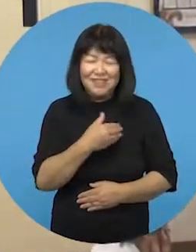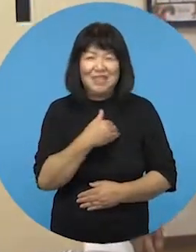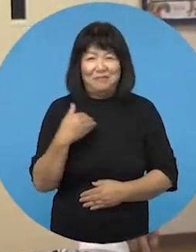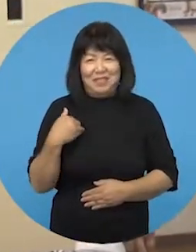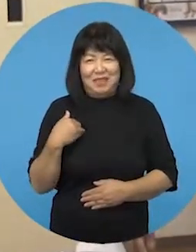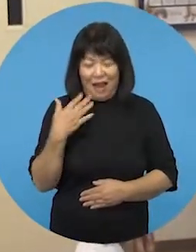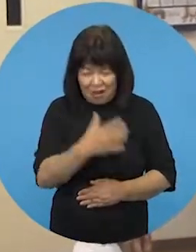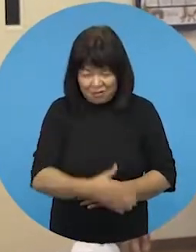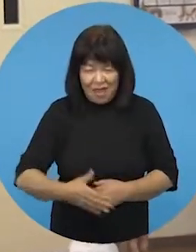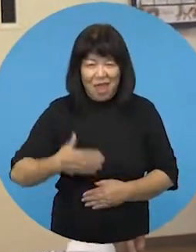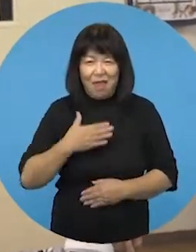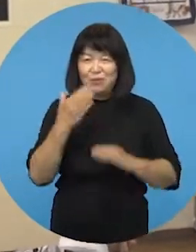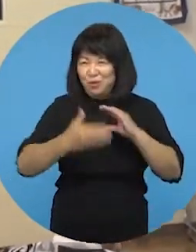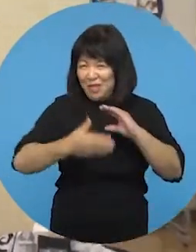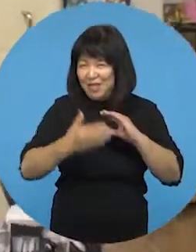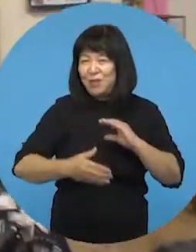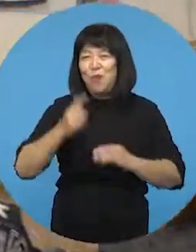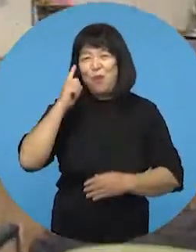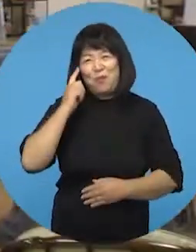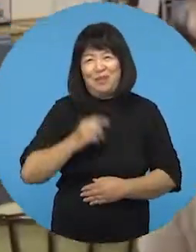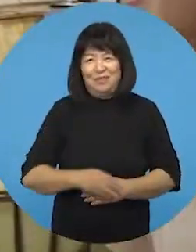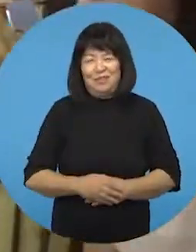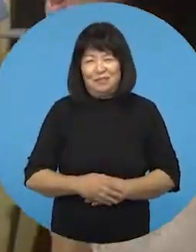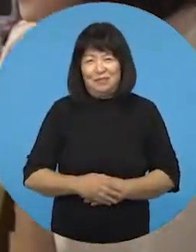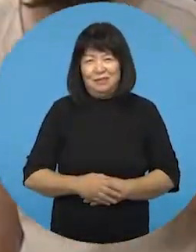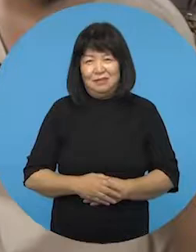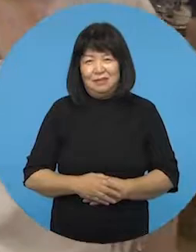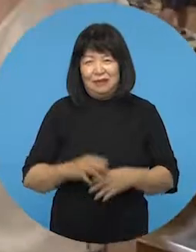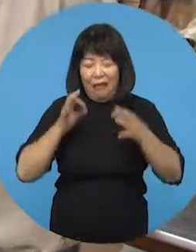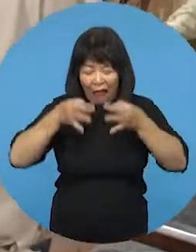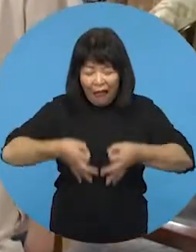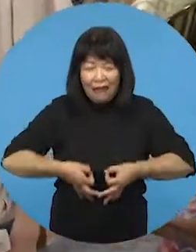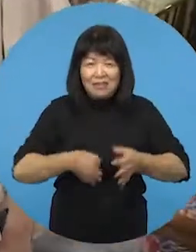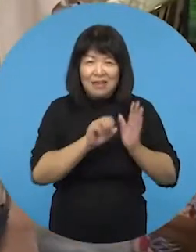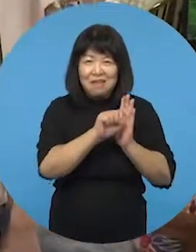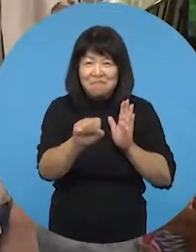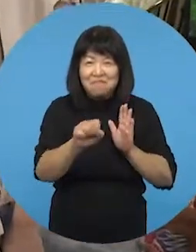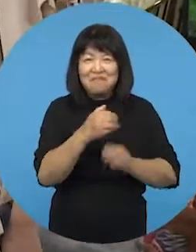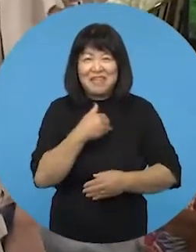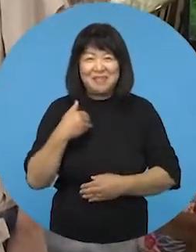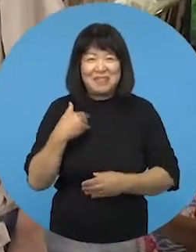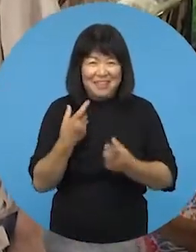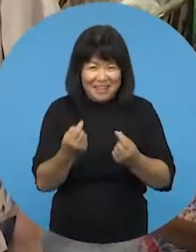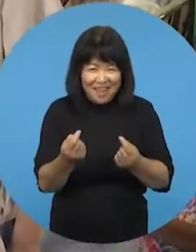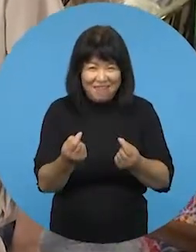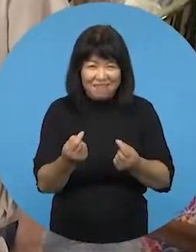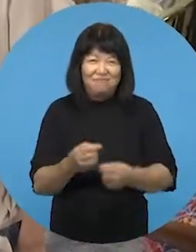体も全部映せたと思います。 じゃあもう反省を生かしてバッチリできましたね。